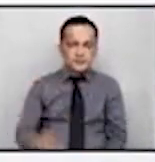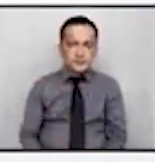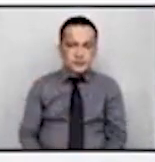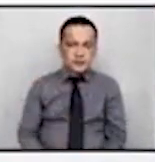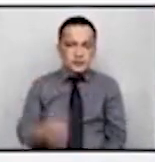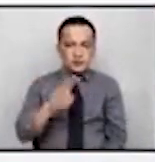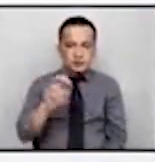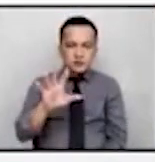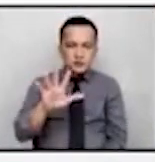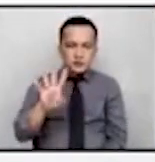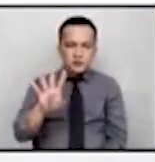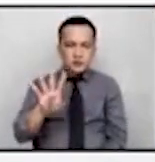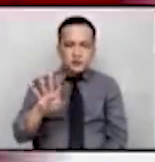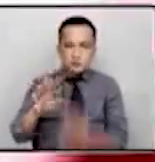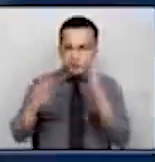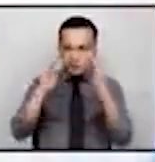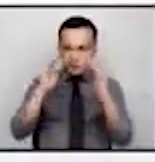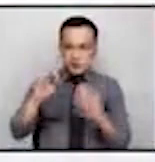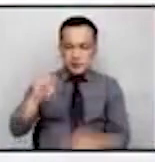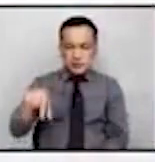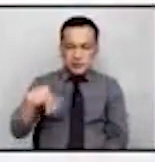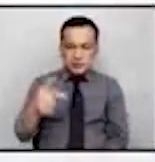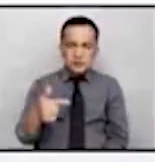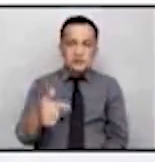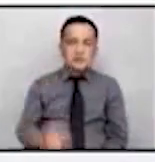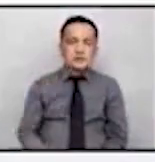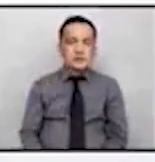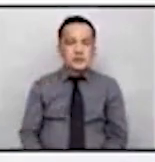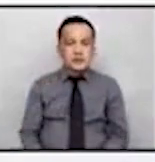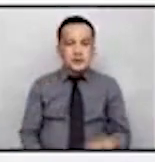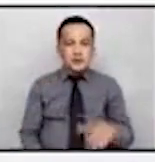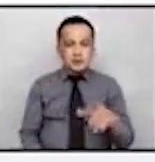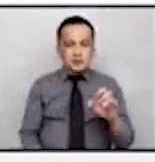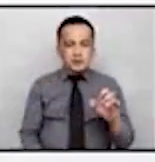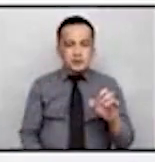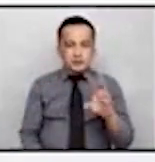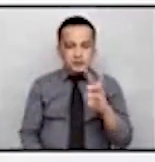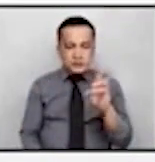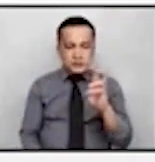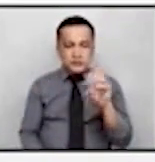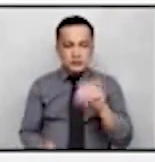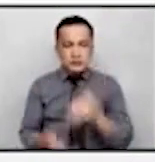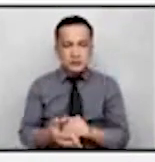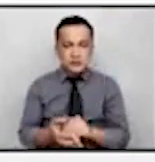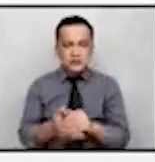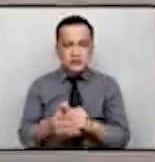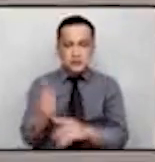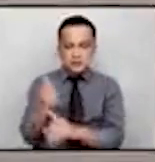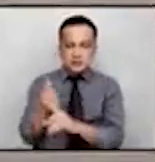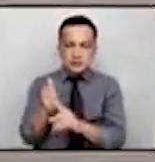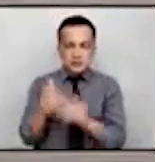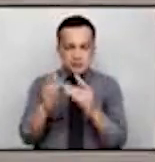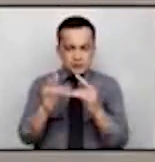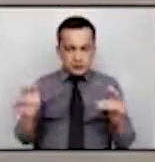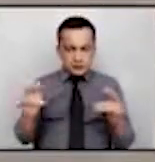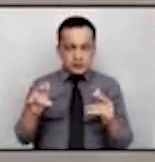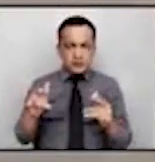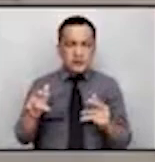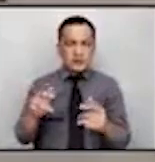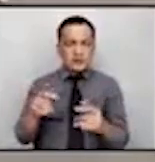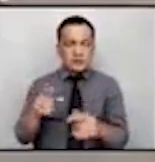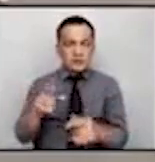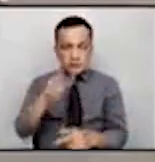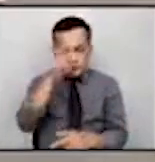sa pagpupugay sa Quirino Grandstand at halos 600,000 sa mismong pista ng itim na Nazareno sa simbahan ng Quiapo. Matapos naman